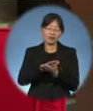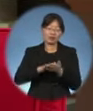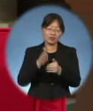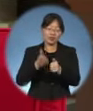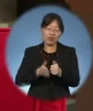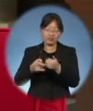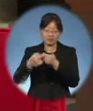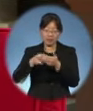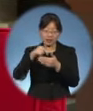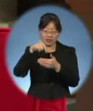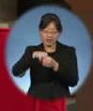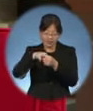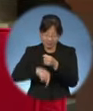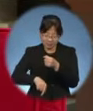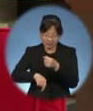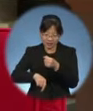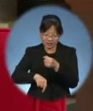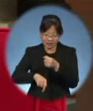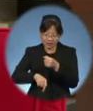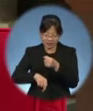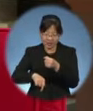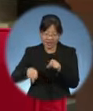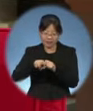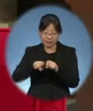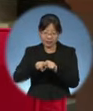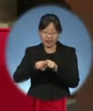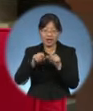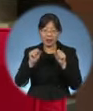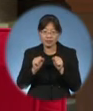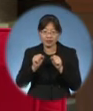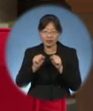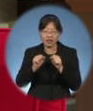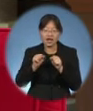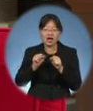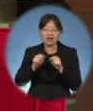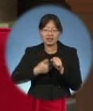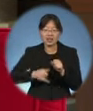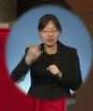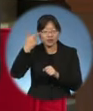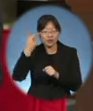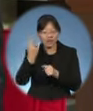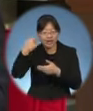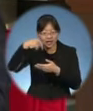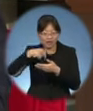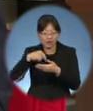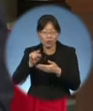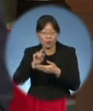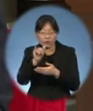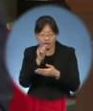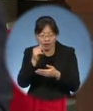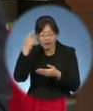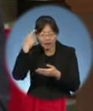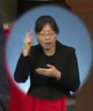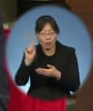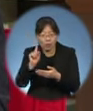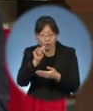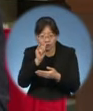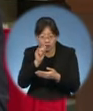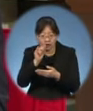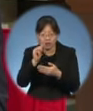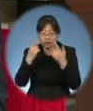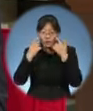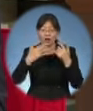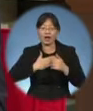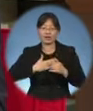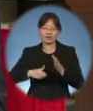걔 마음속에 깊이 들어가십시오. 그럼 그 아이 뇌에 뭐가 들어가 있는지 정확히 알게 됩니다. 그걸 아는 순간부터는